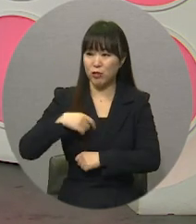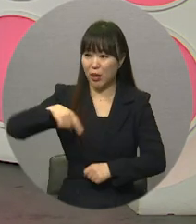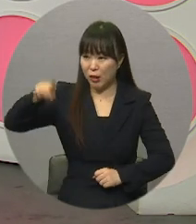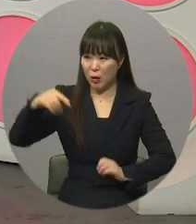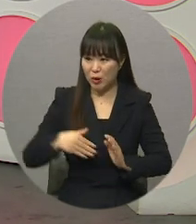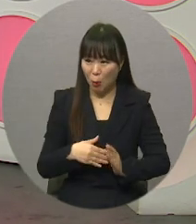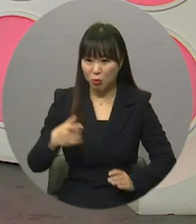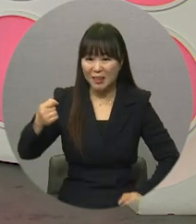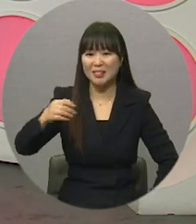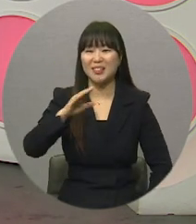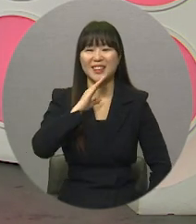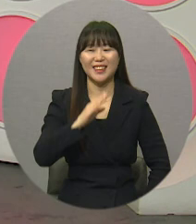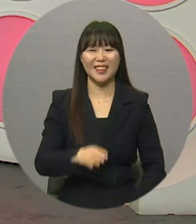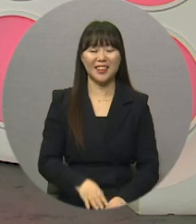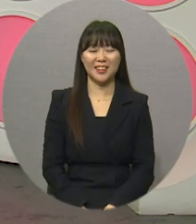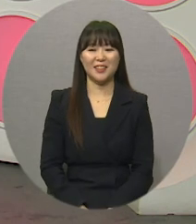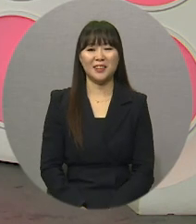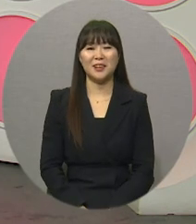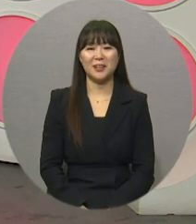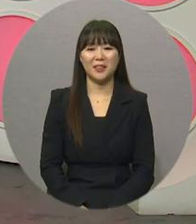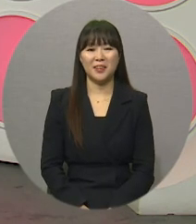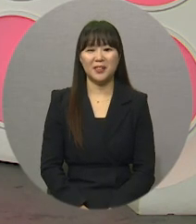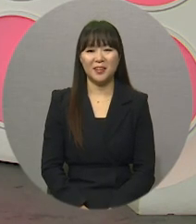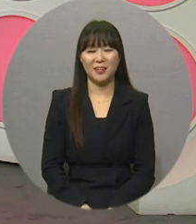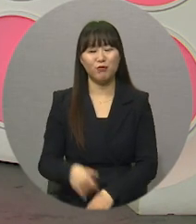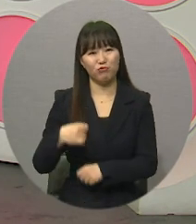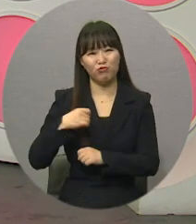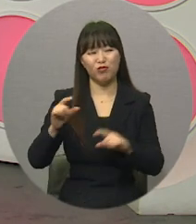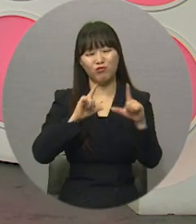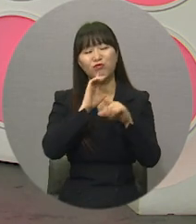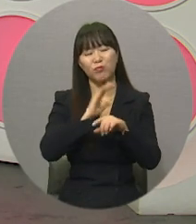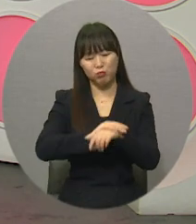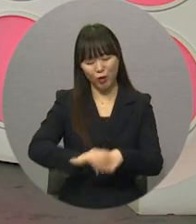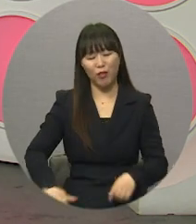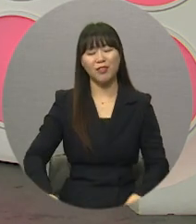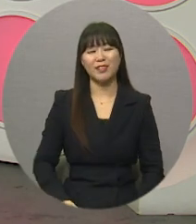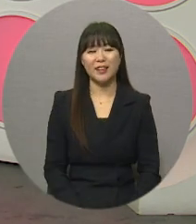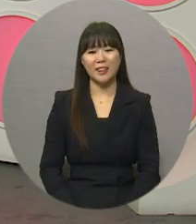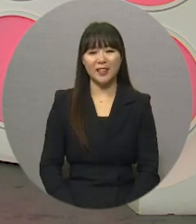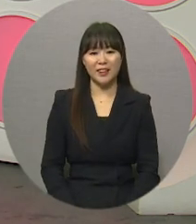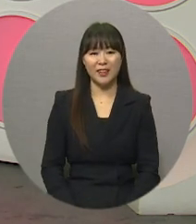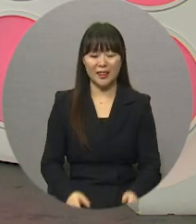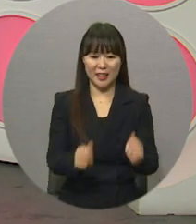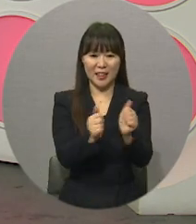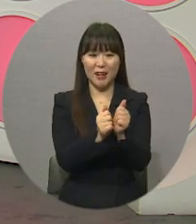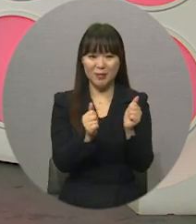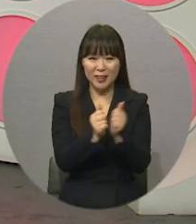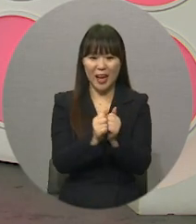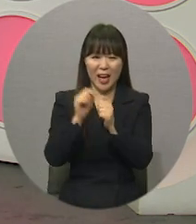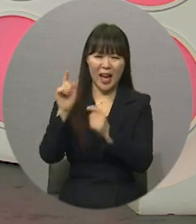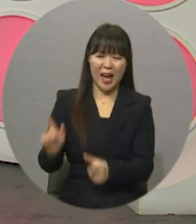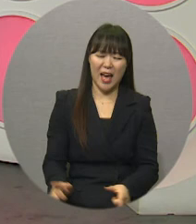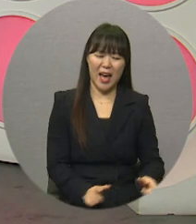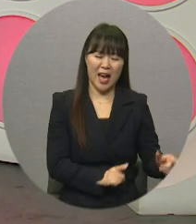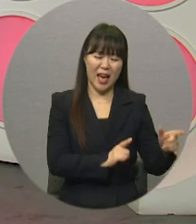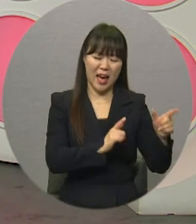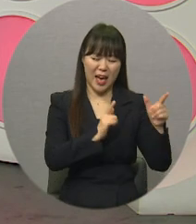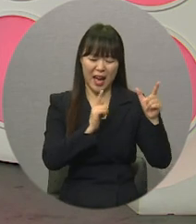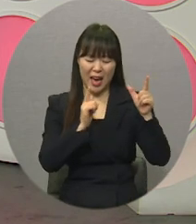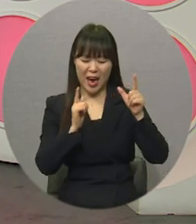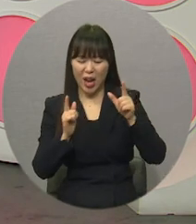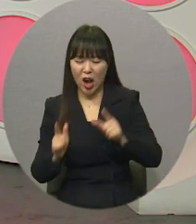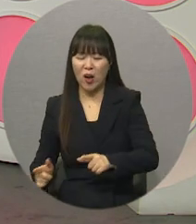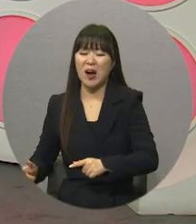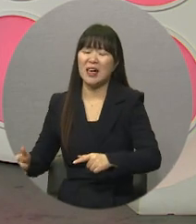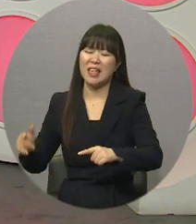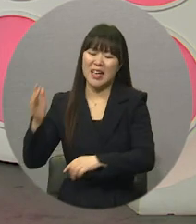아, 갔다 왔죠. 나 뭔 소리예요. 내가 군대 생활 얼마나 잘했는데. 네. 어, 우리 저기 남자들이 하루 종일 해도 지치지 않는 얘기가